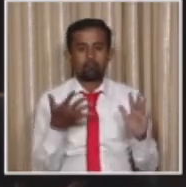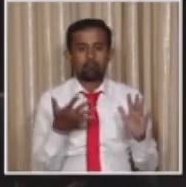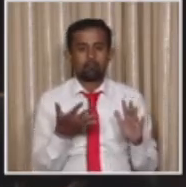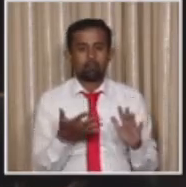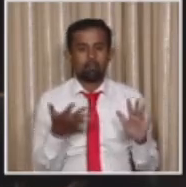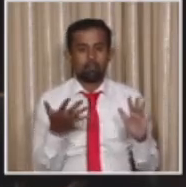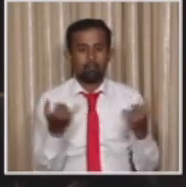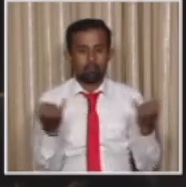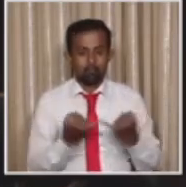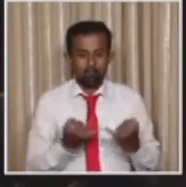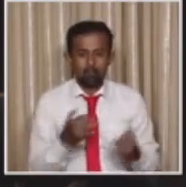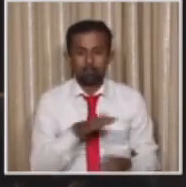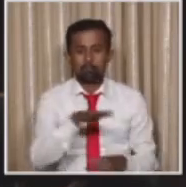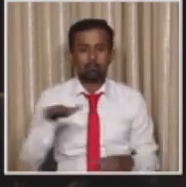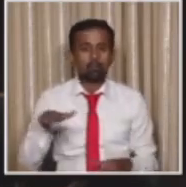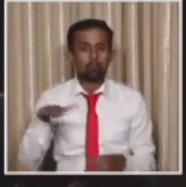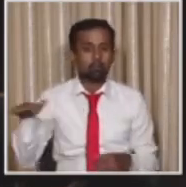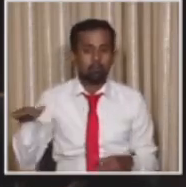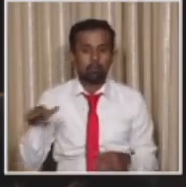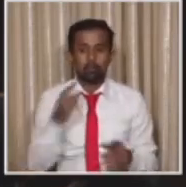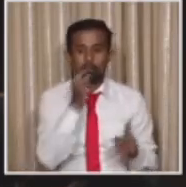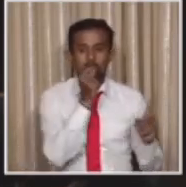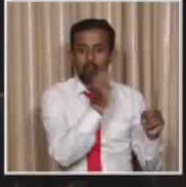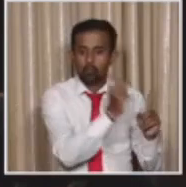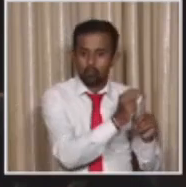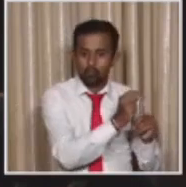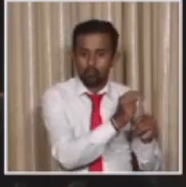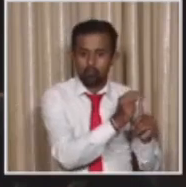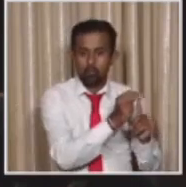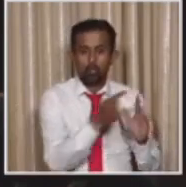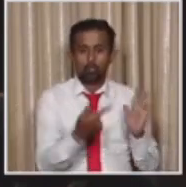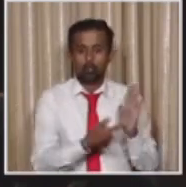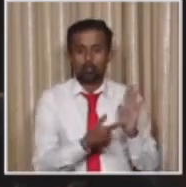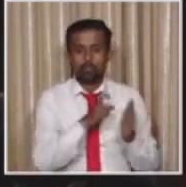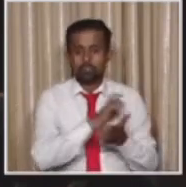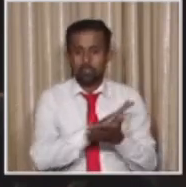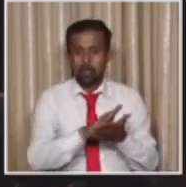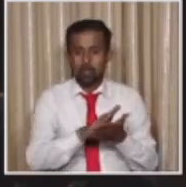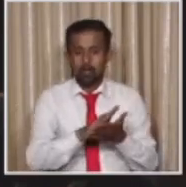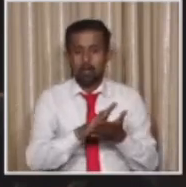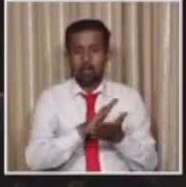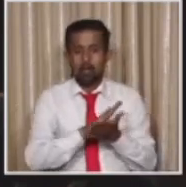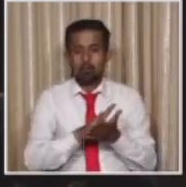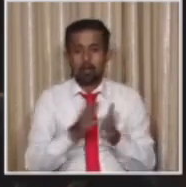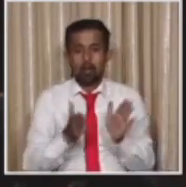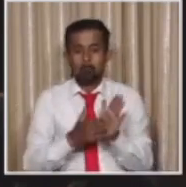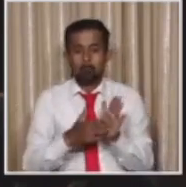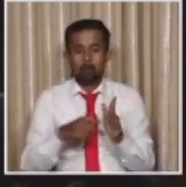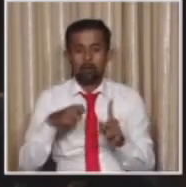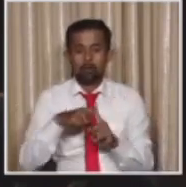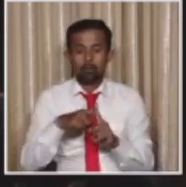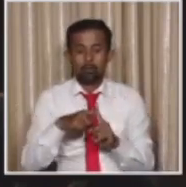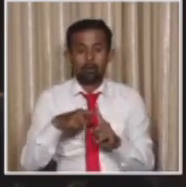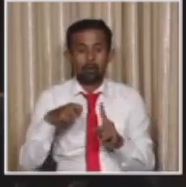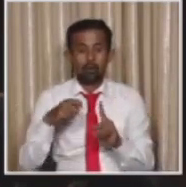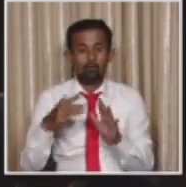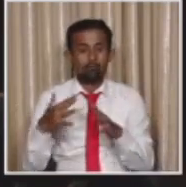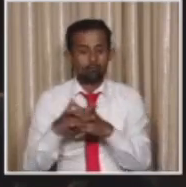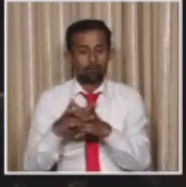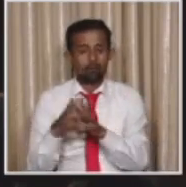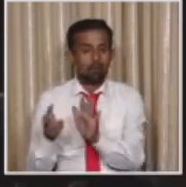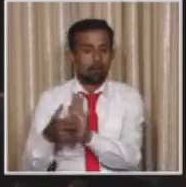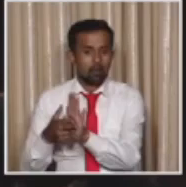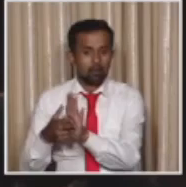ප්‍රදේශ පිළිබඳව අපි ගත්තොත් පුත්තලමේ තොඩුවාව හලාවත අබකඳවිල මාරවිල කුරුසපල්ලිය කඩුනේරිය වෙන්නප්පෝ